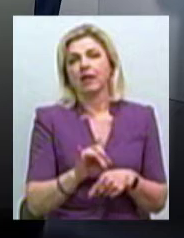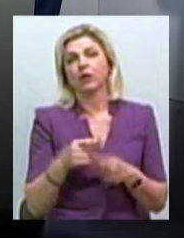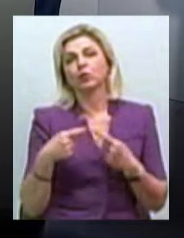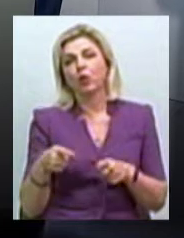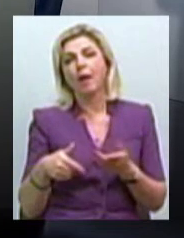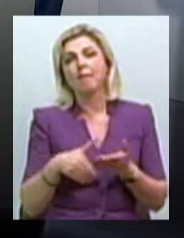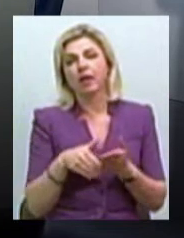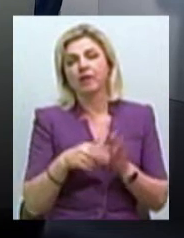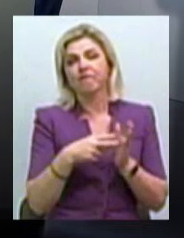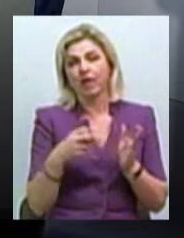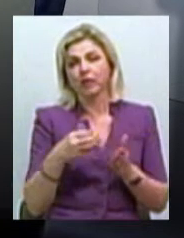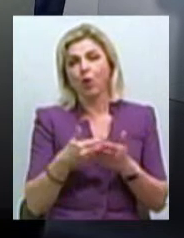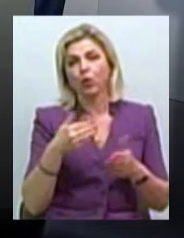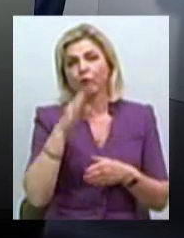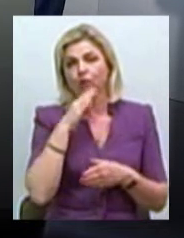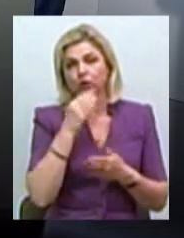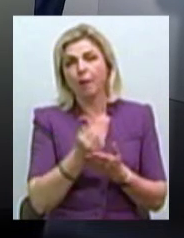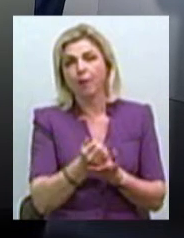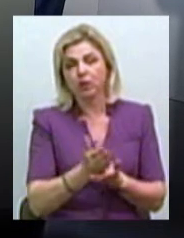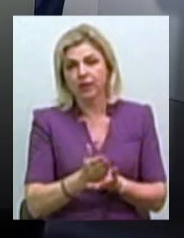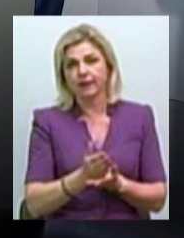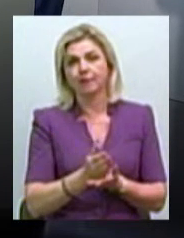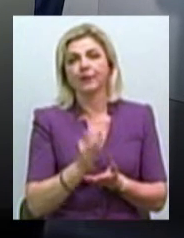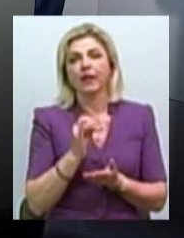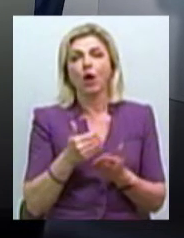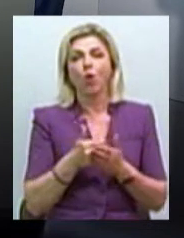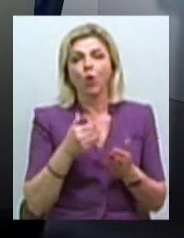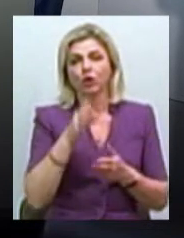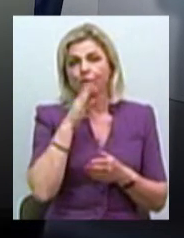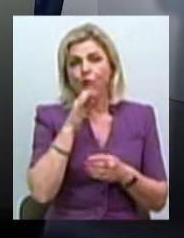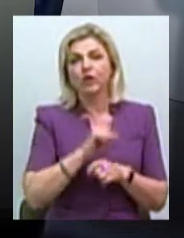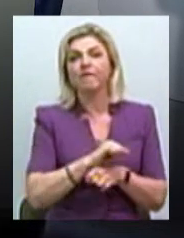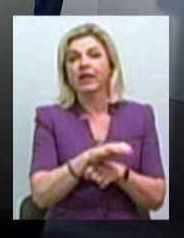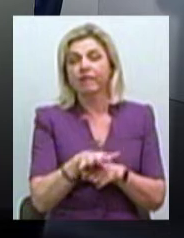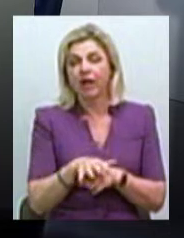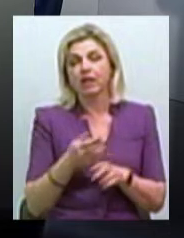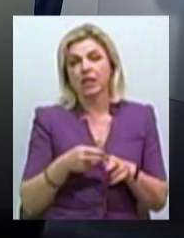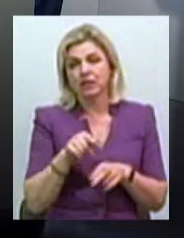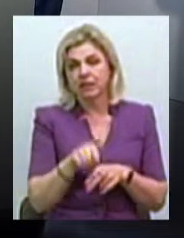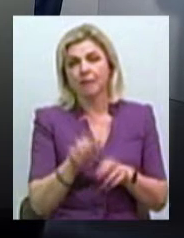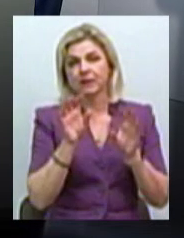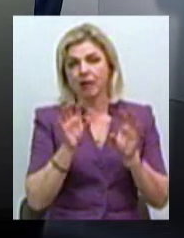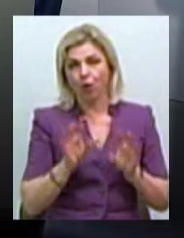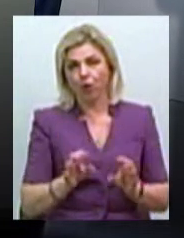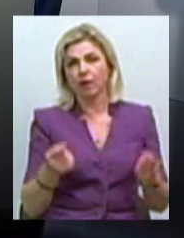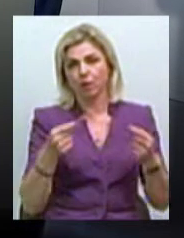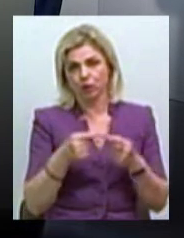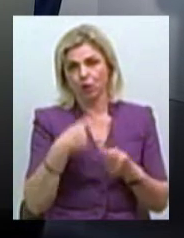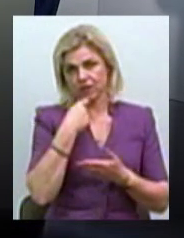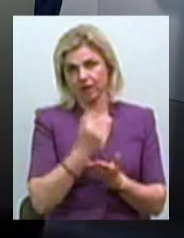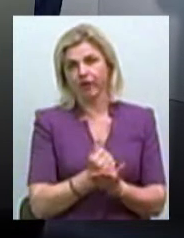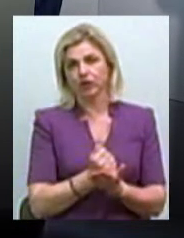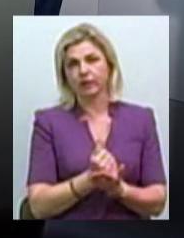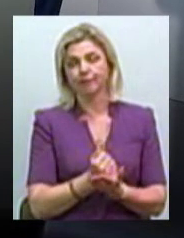метод відключення від водопостачання, і метод відключення від водовідведення, він цим законом однозначно затверджений.